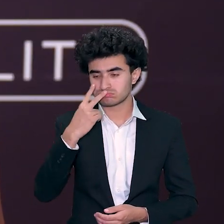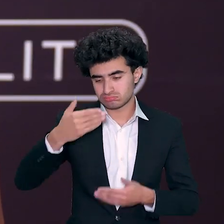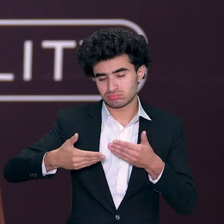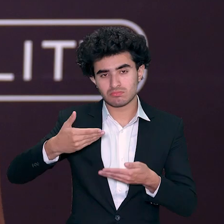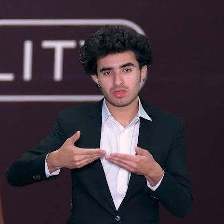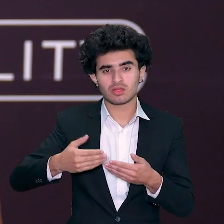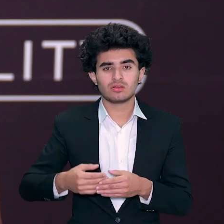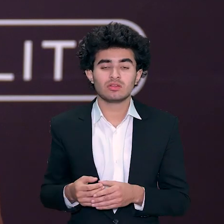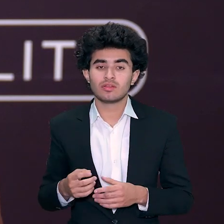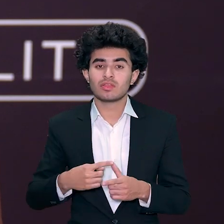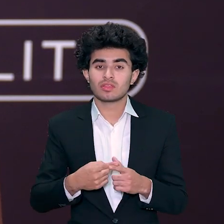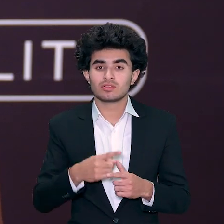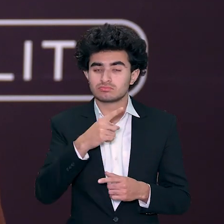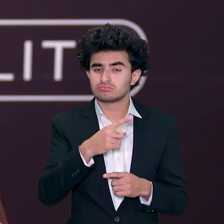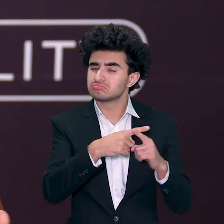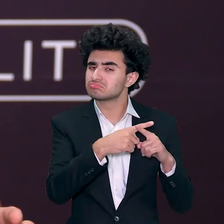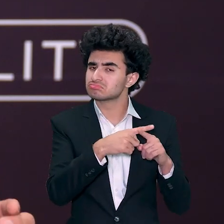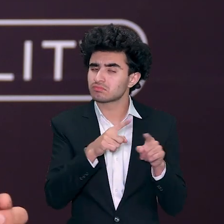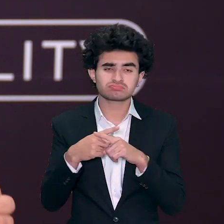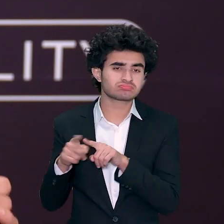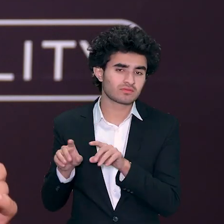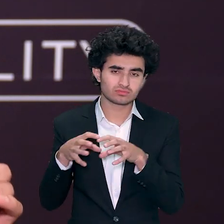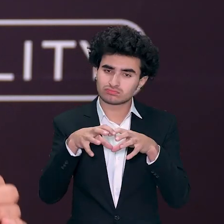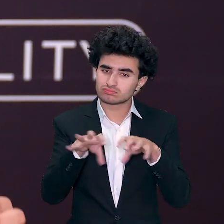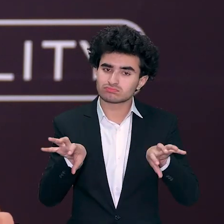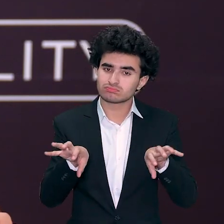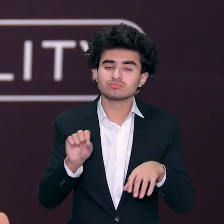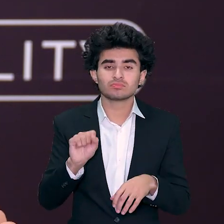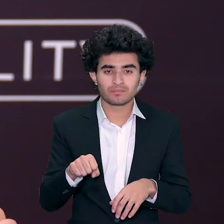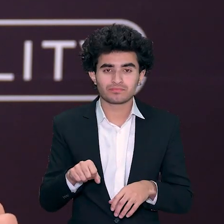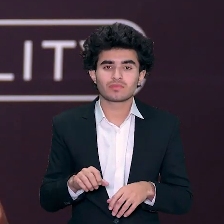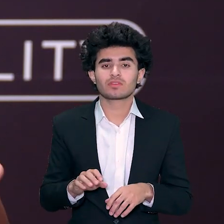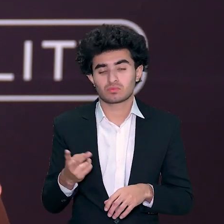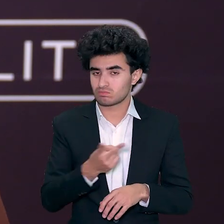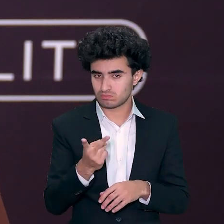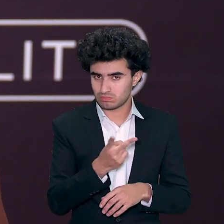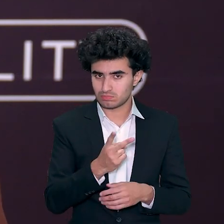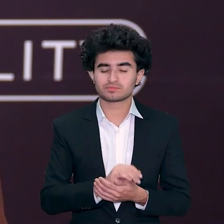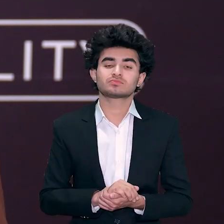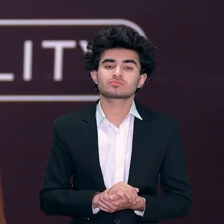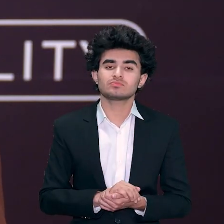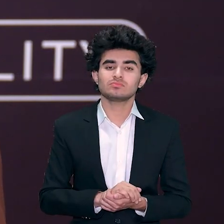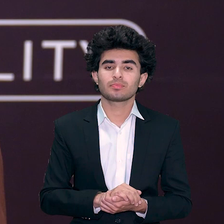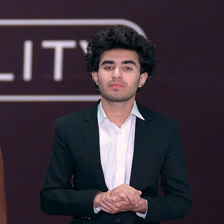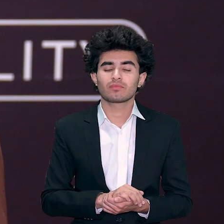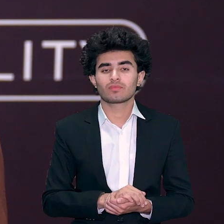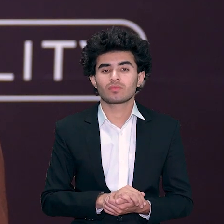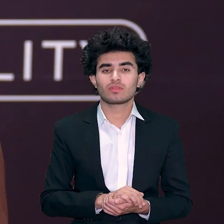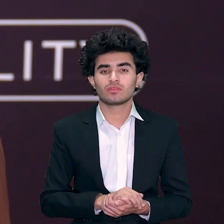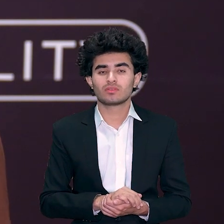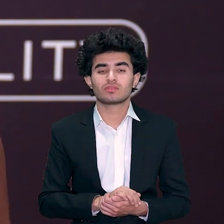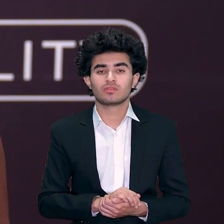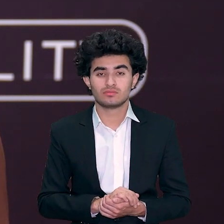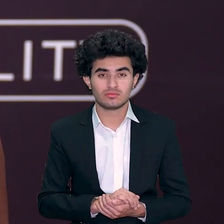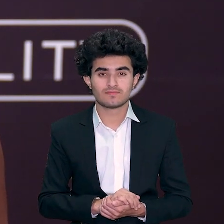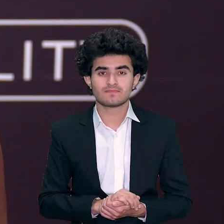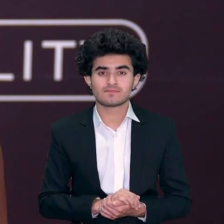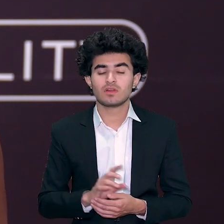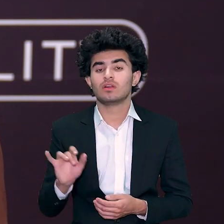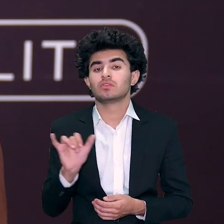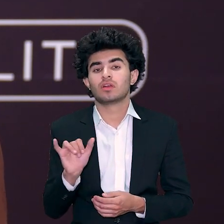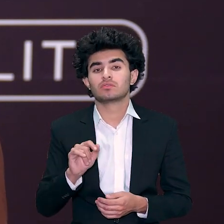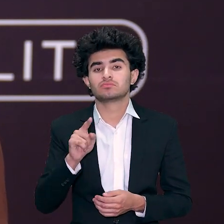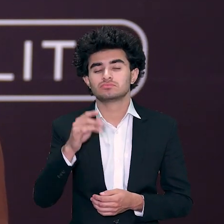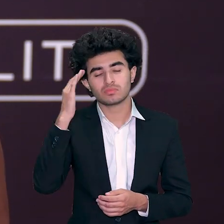اگر بلوچستان اور اگر اس کو کمپیئر کیا جائے پنجاب سے تو وہ ٹوٹلی یعنی آپ کو ایک بہت